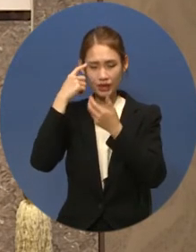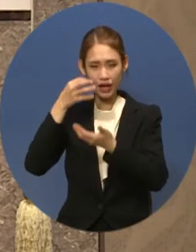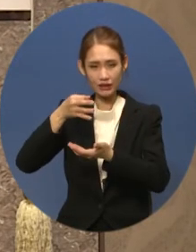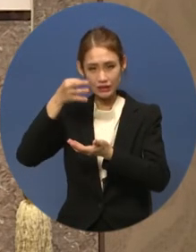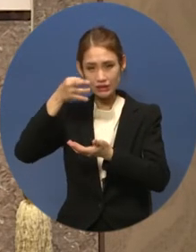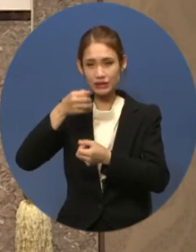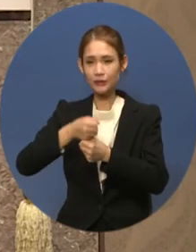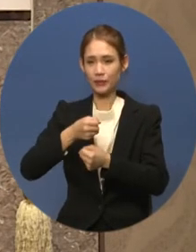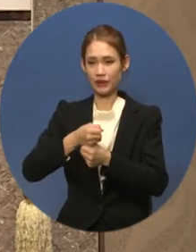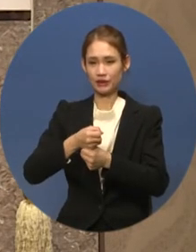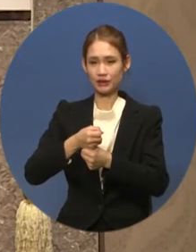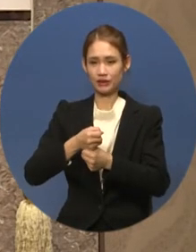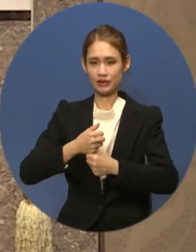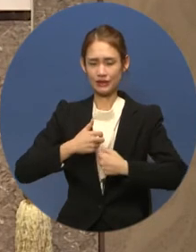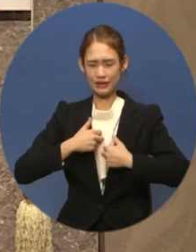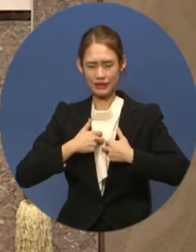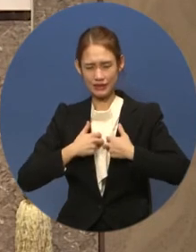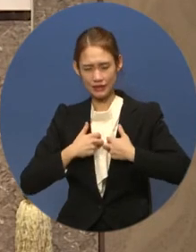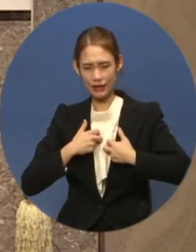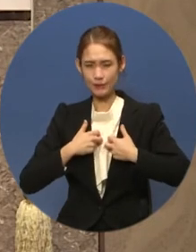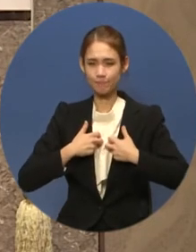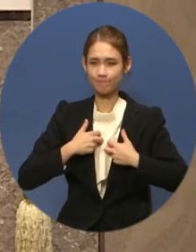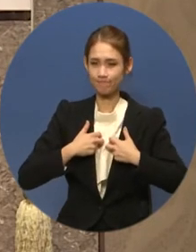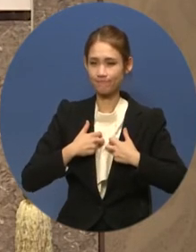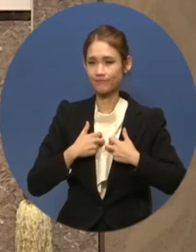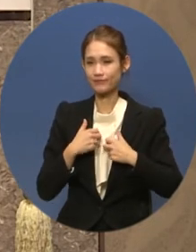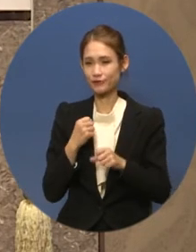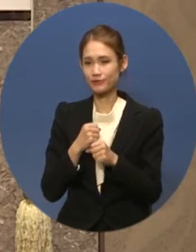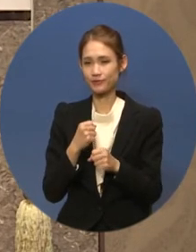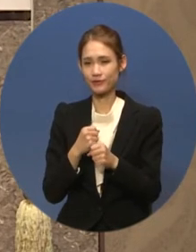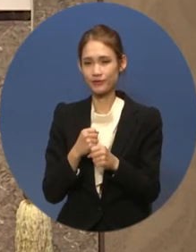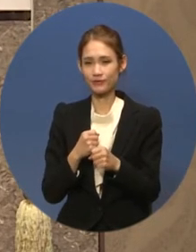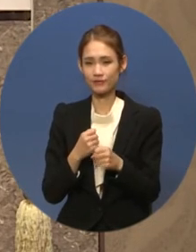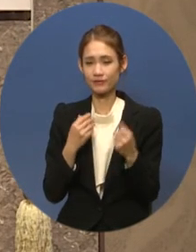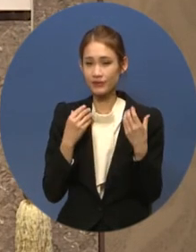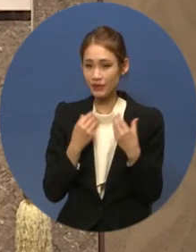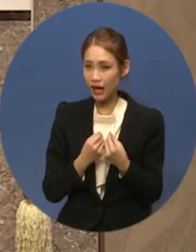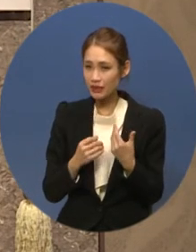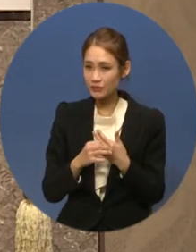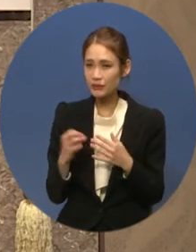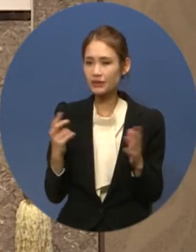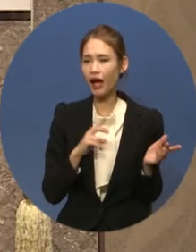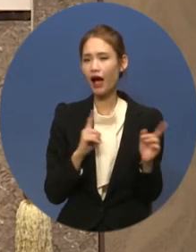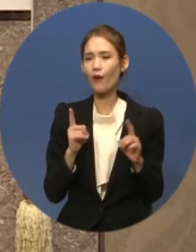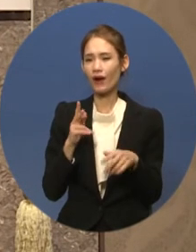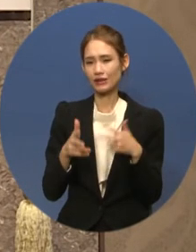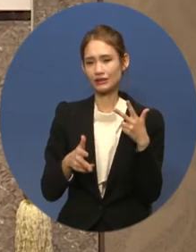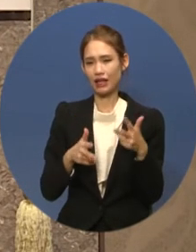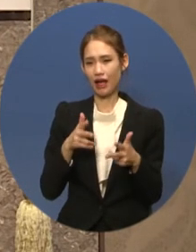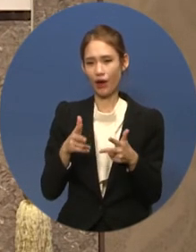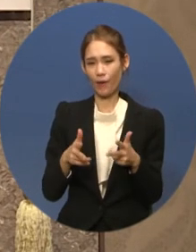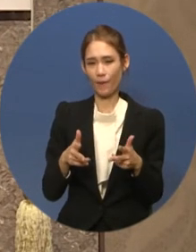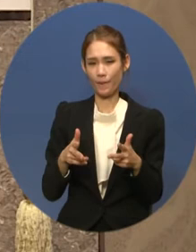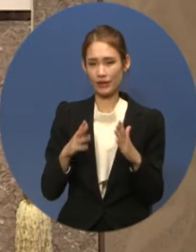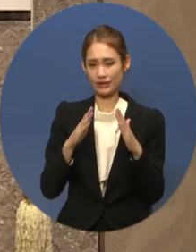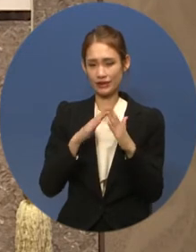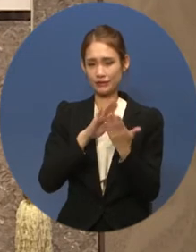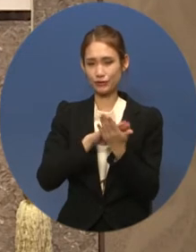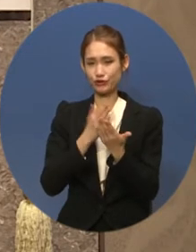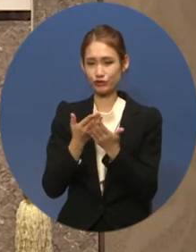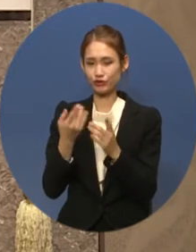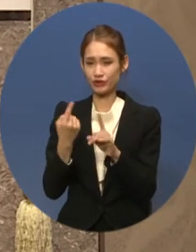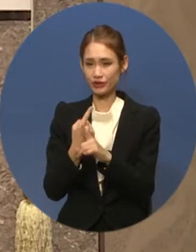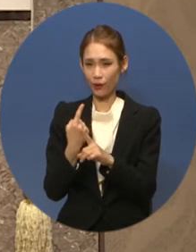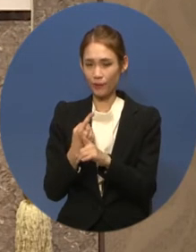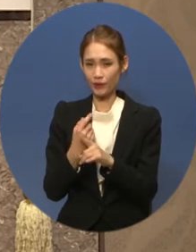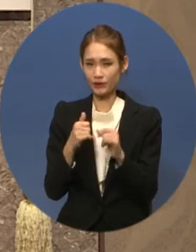저희가 재미있게 사업모델을 만들어 가고 있습니다 어떤 예를 들면 어 자활 사업 을 통해서 성장한 집수리 사회적 기업이나 이런